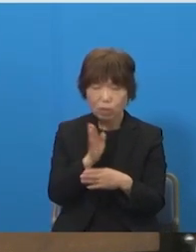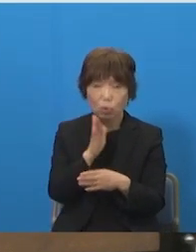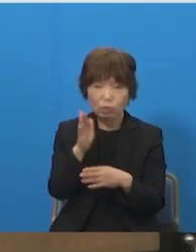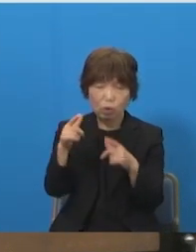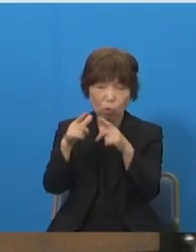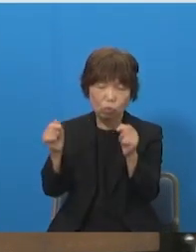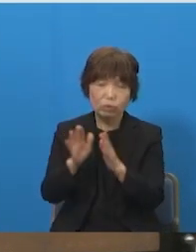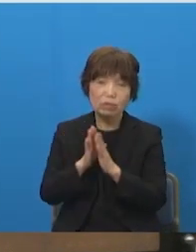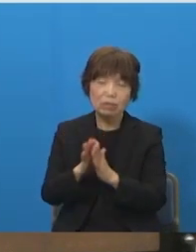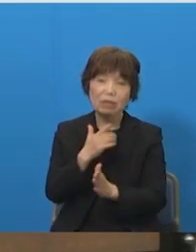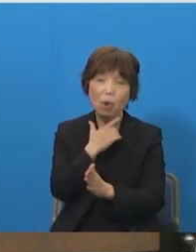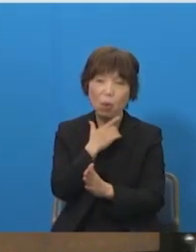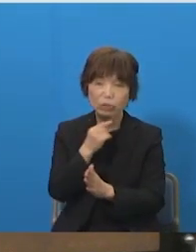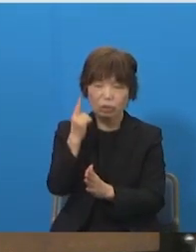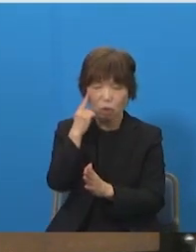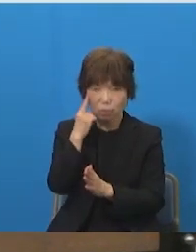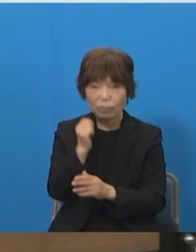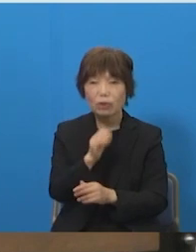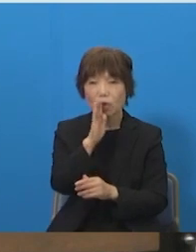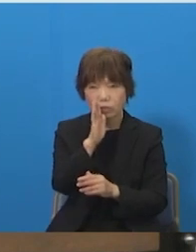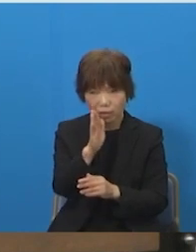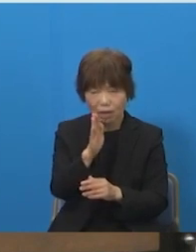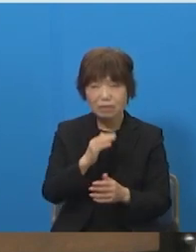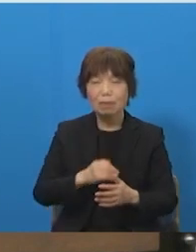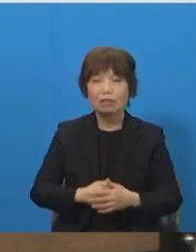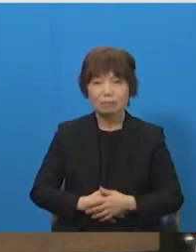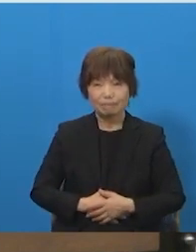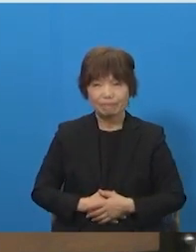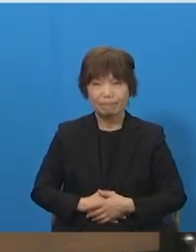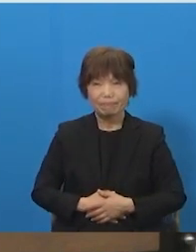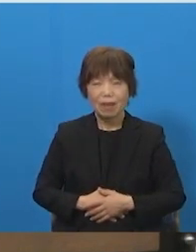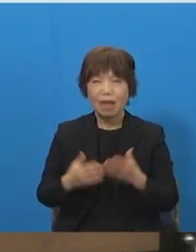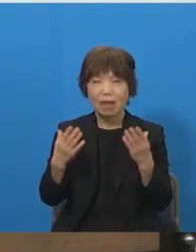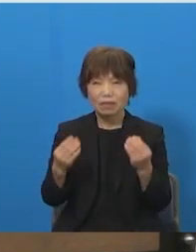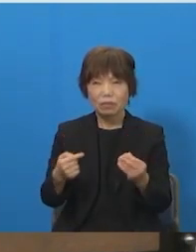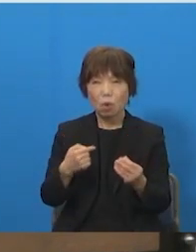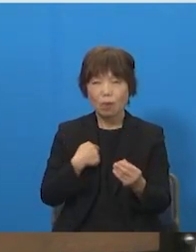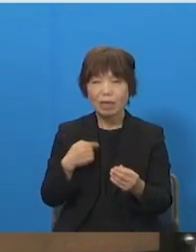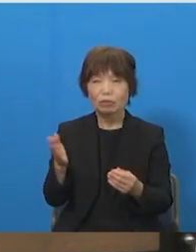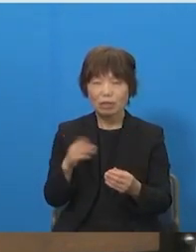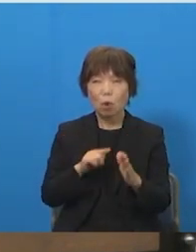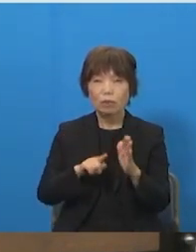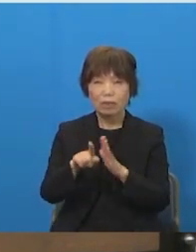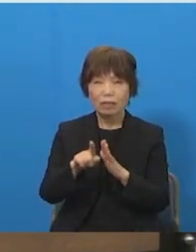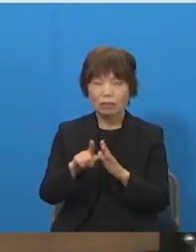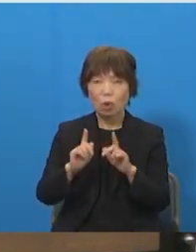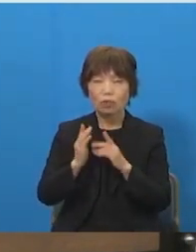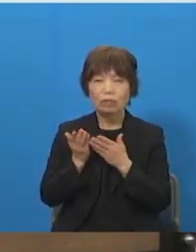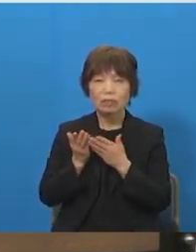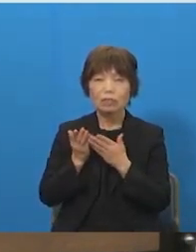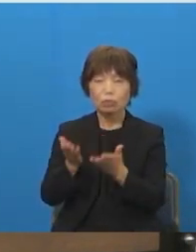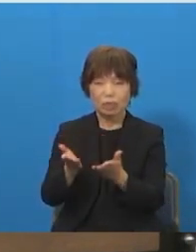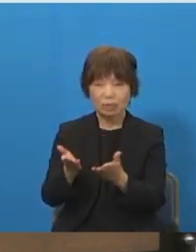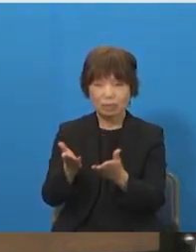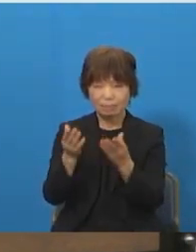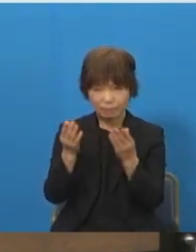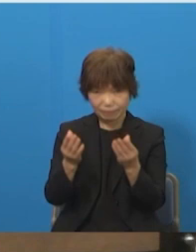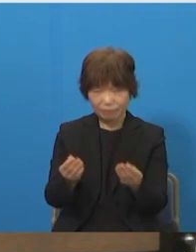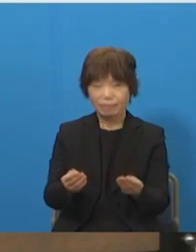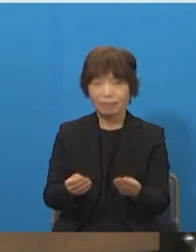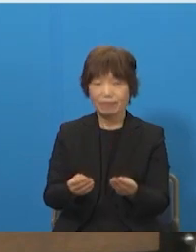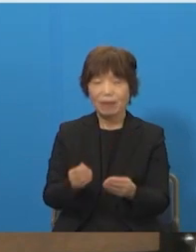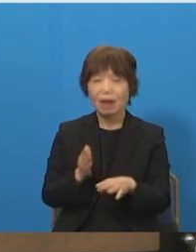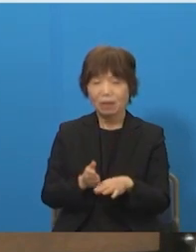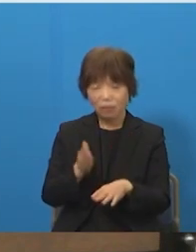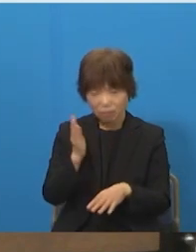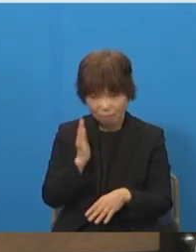願いできないでしょうか。何卒よろしくお願い申し上げます。以上、私の代表質疑とし代表質疑といたします。ご清